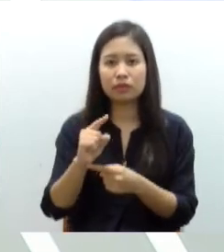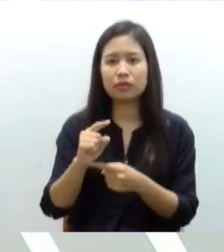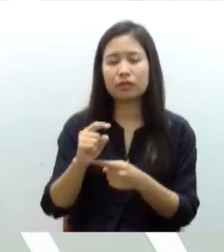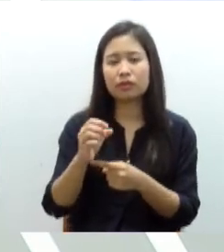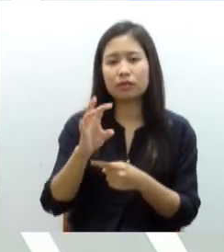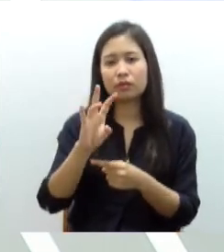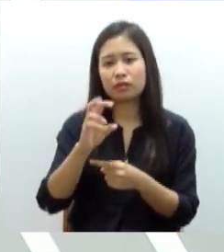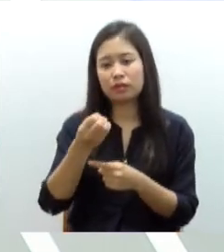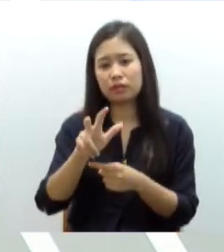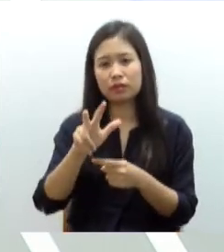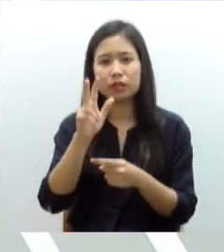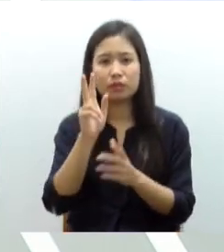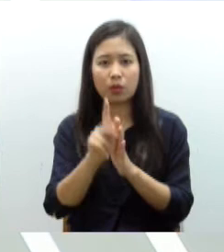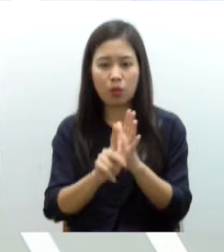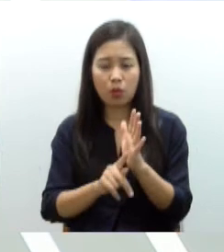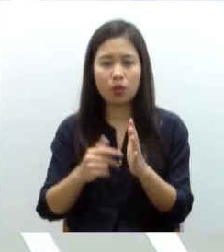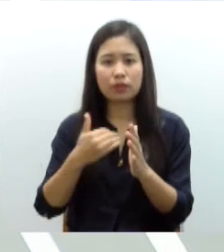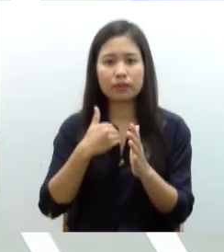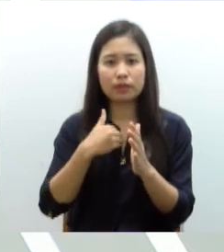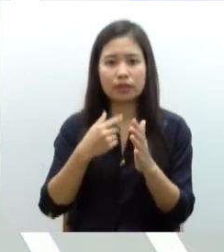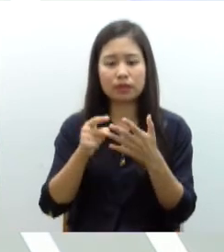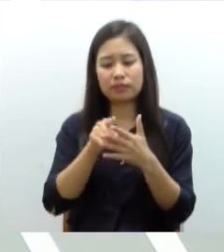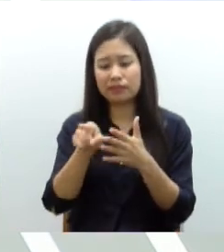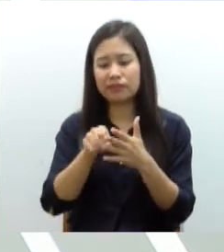ข้อแต่ส่วนใหญ่มักจะทำได้ดีนะครับคะแนนหนึ่งส่วนเนี้ย